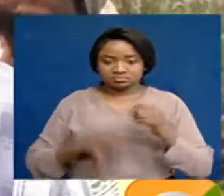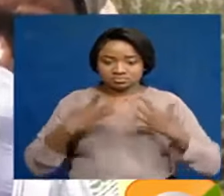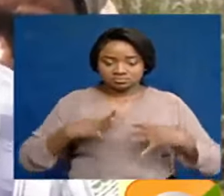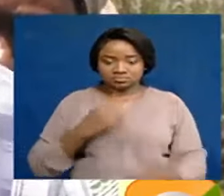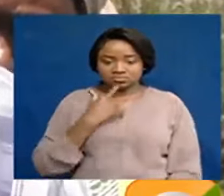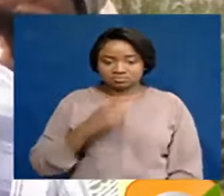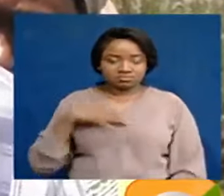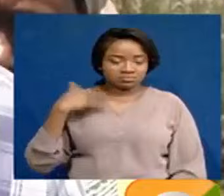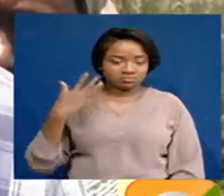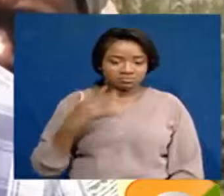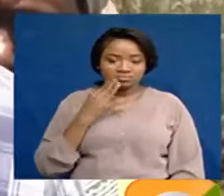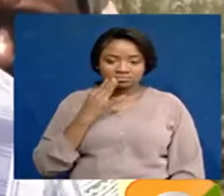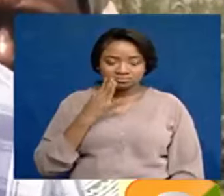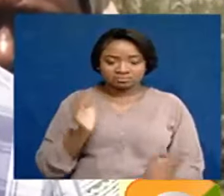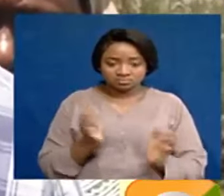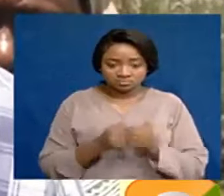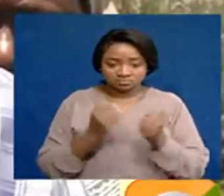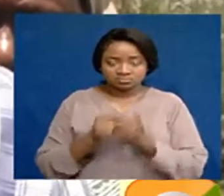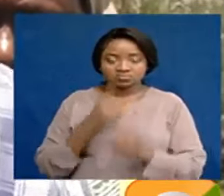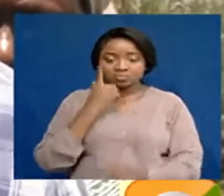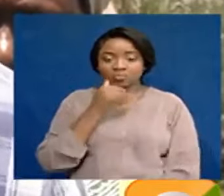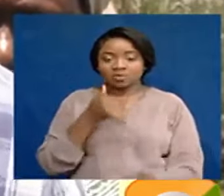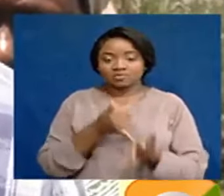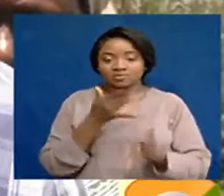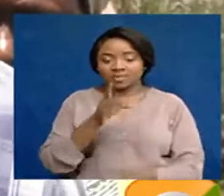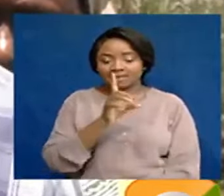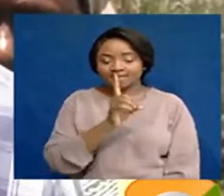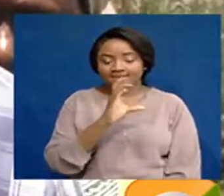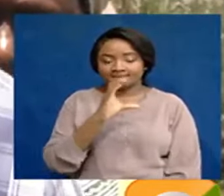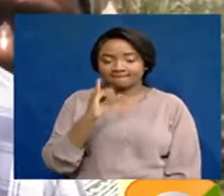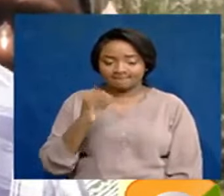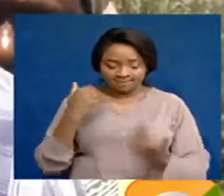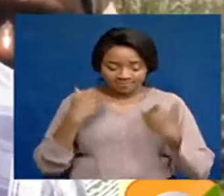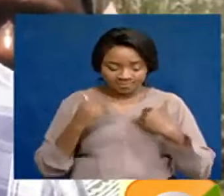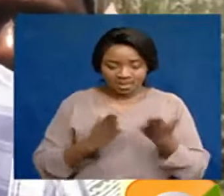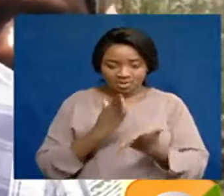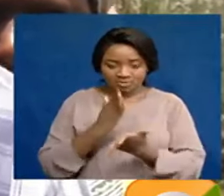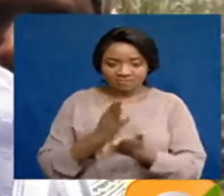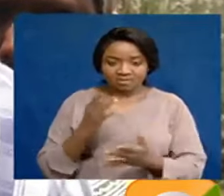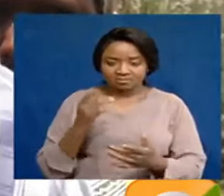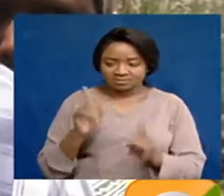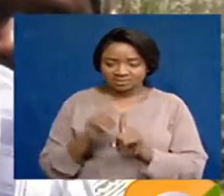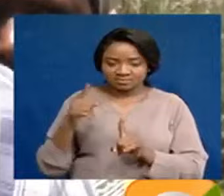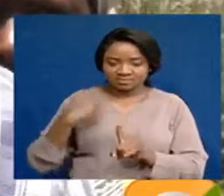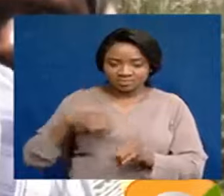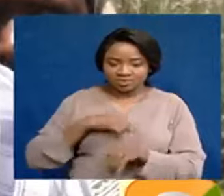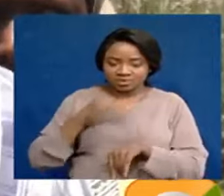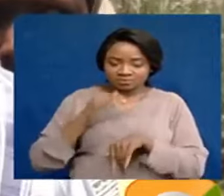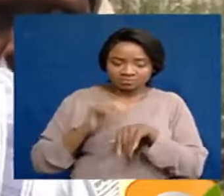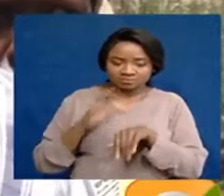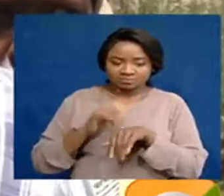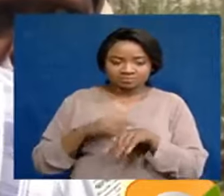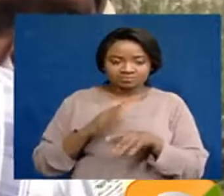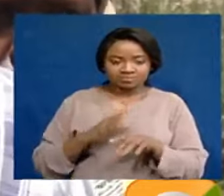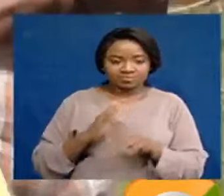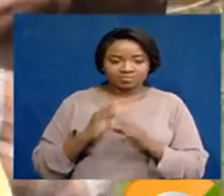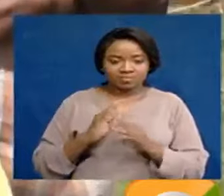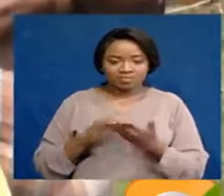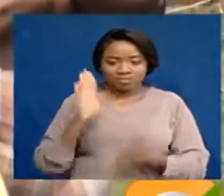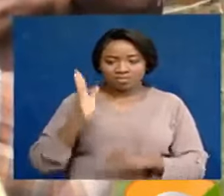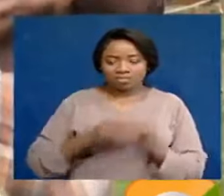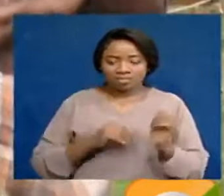every time it happened, it is a DCI. I'm here to confirm. We have been summoned more than twice or thrice to DCI.